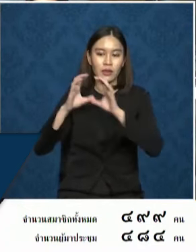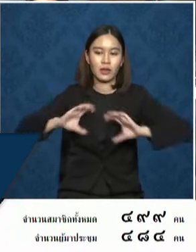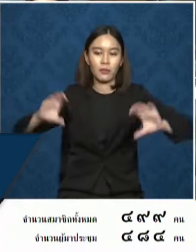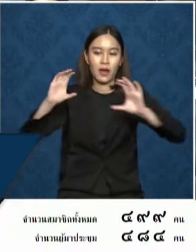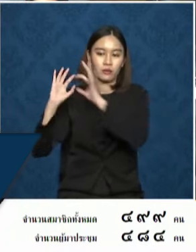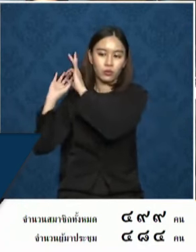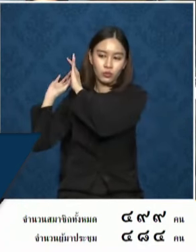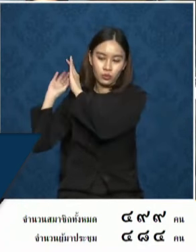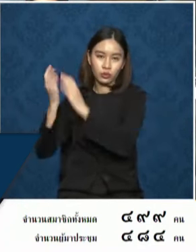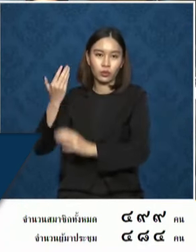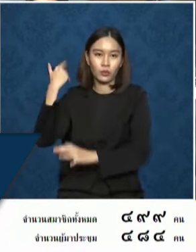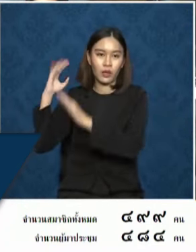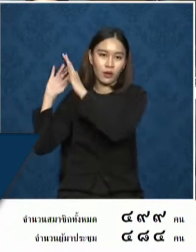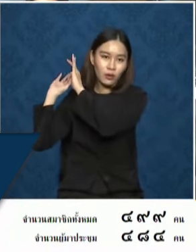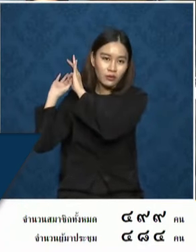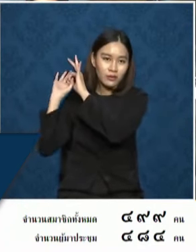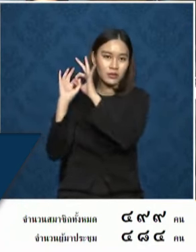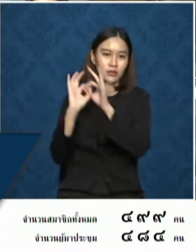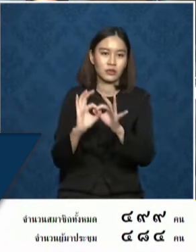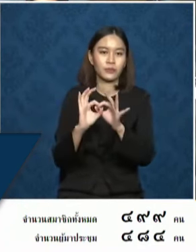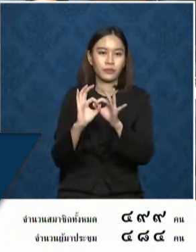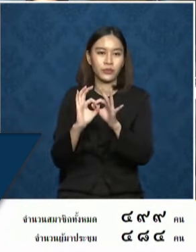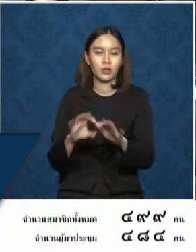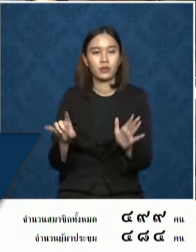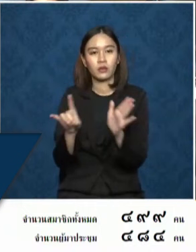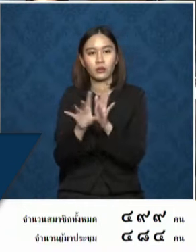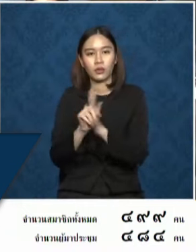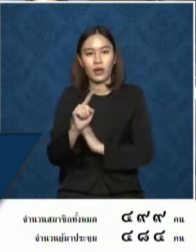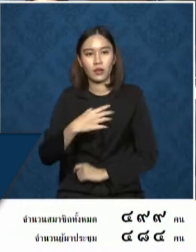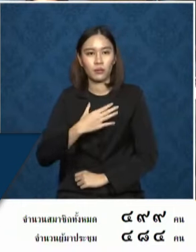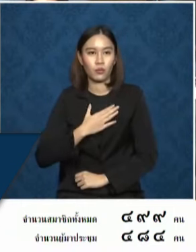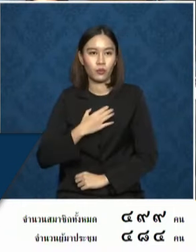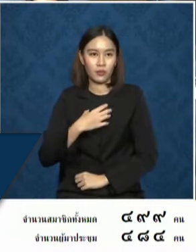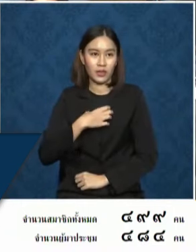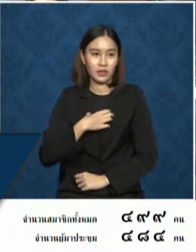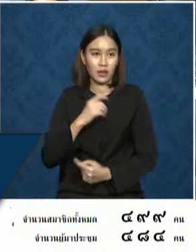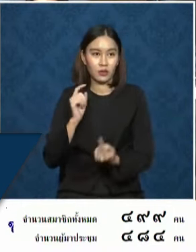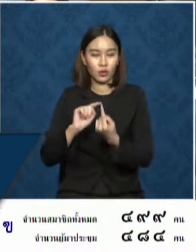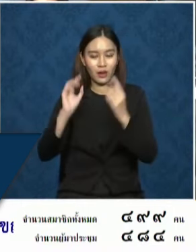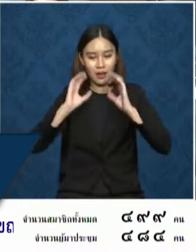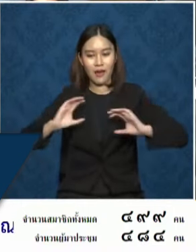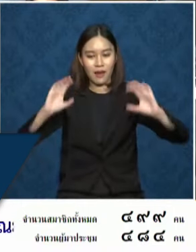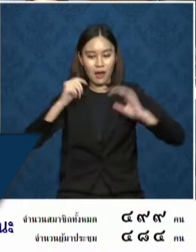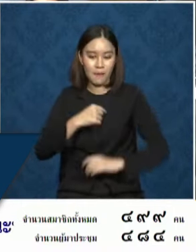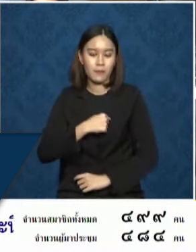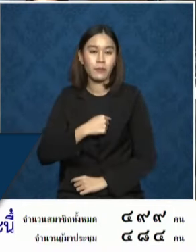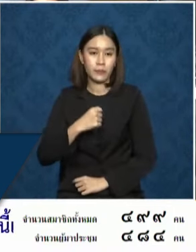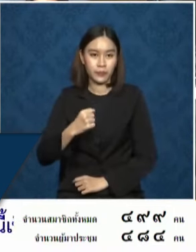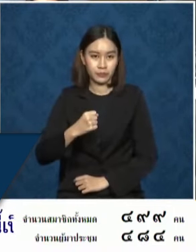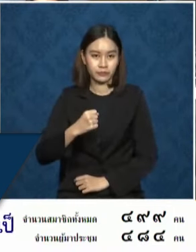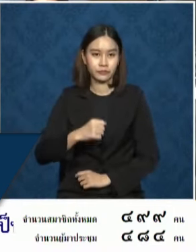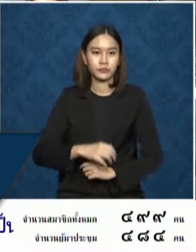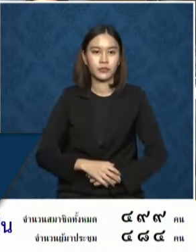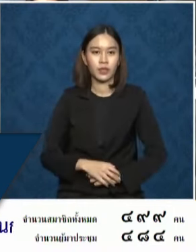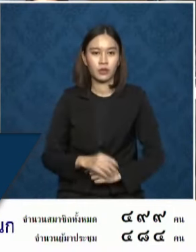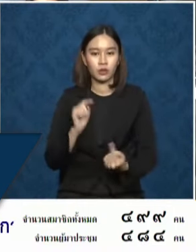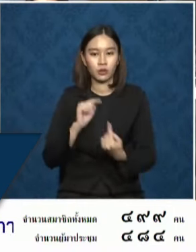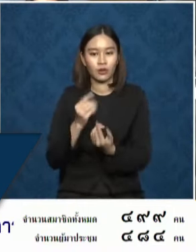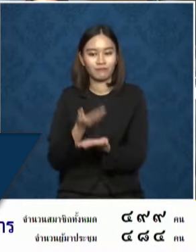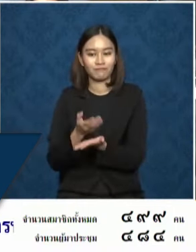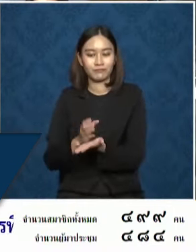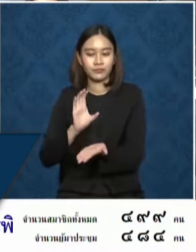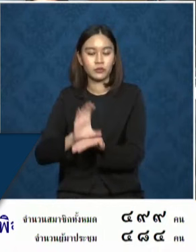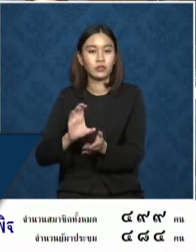แน่ครับสุดท้ายครับท่านประธานผมอยากให้รัฐครับมีความกล้าหันที่จะใช้เงิน